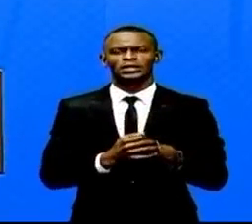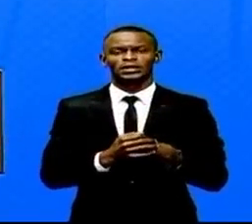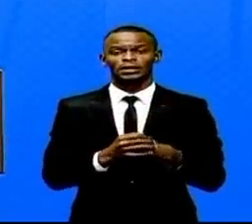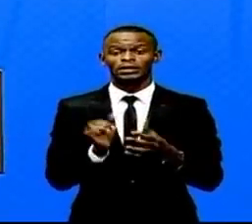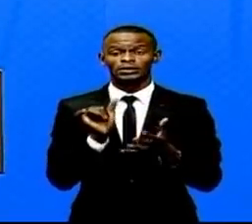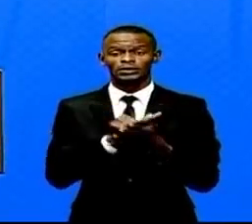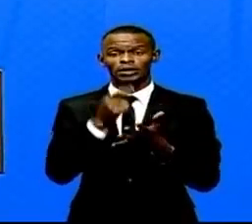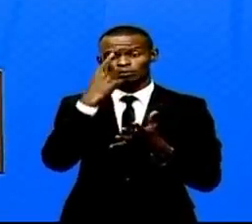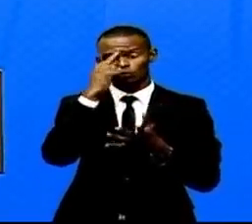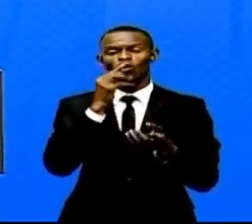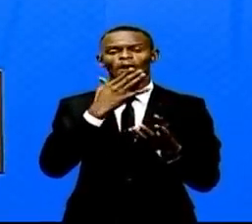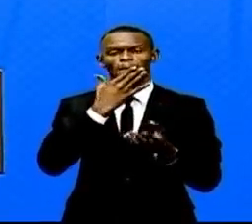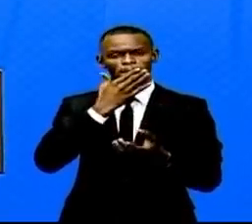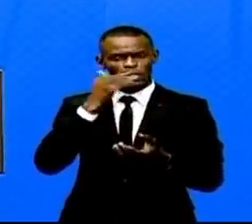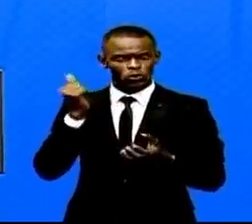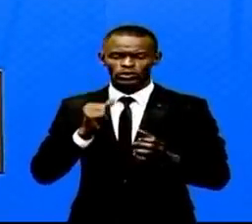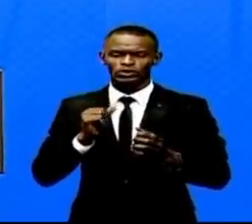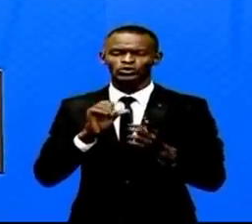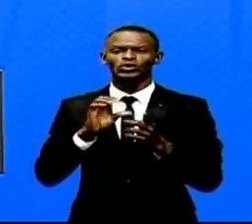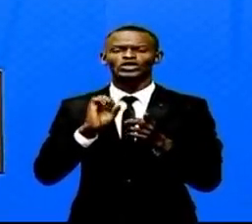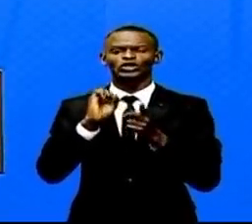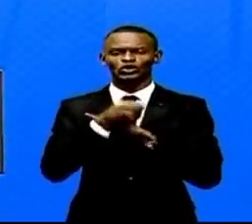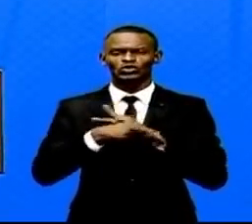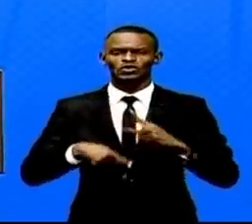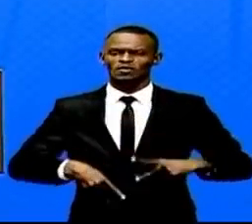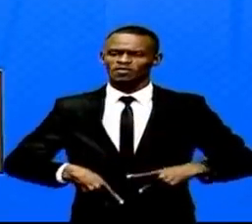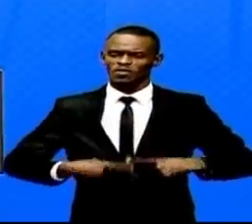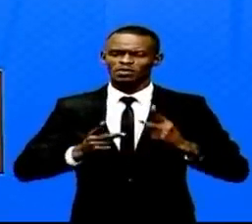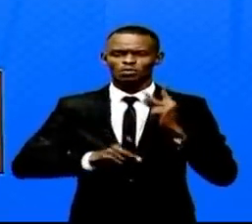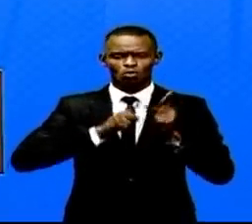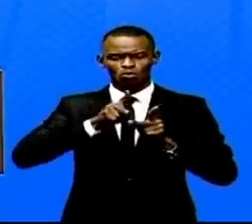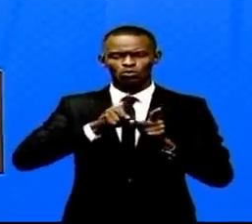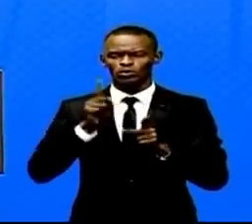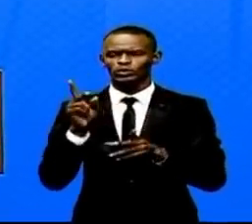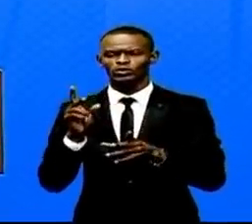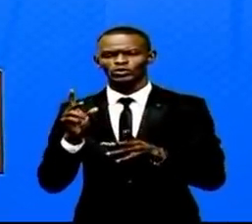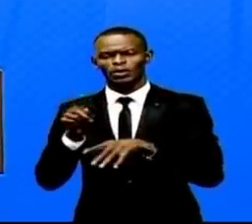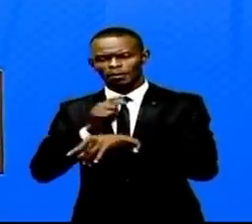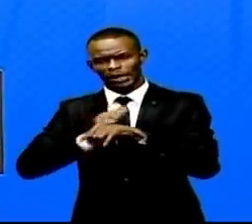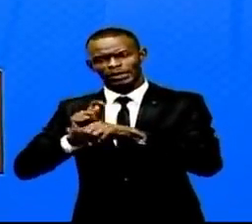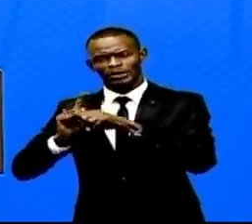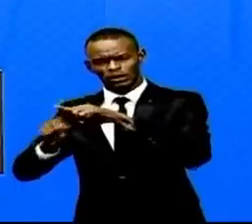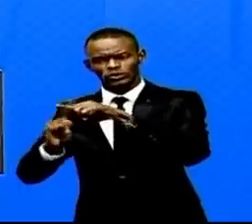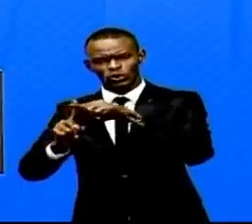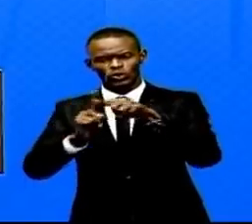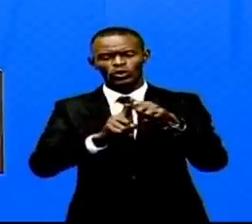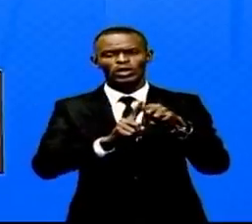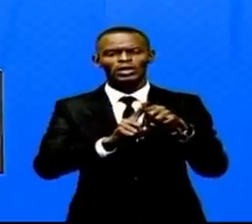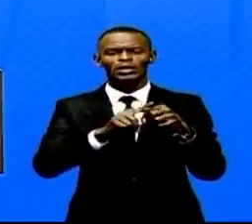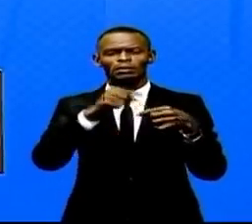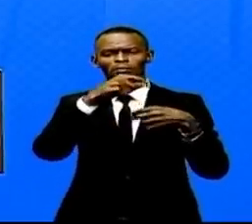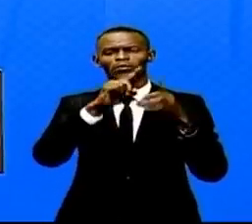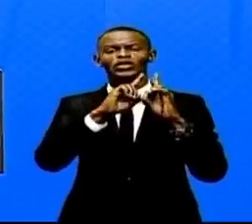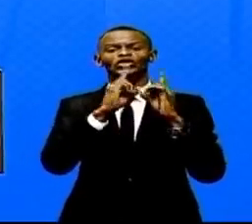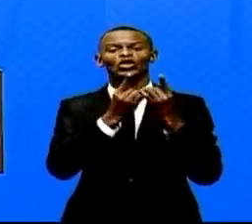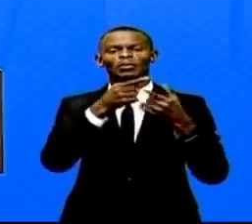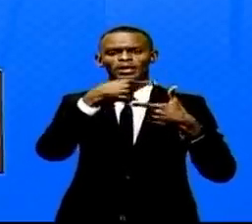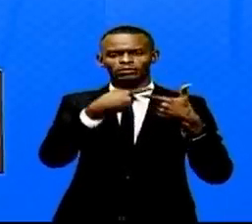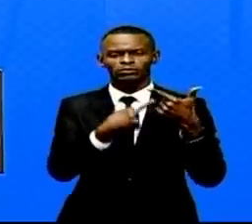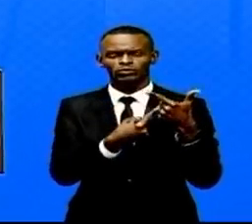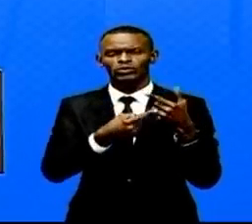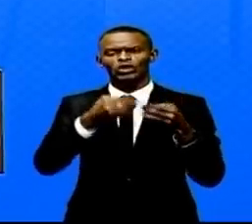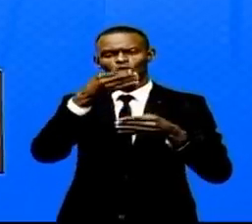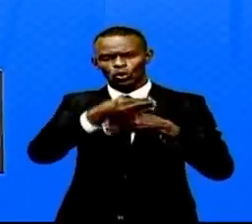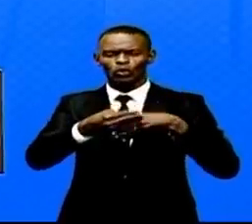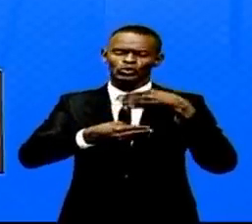l'amélioration des conditions de vie des populations à la base en matière d'infrastructures, de développement agricole et d'accès aux